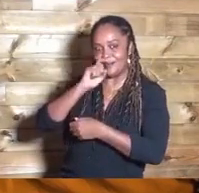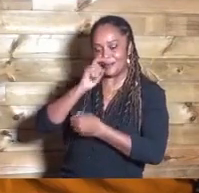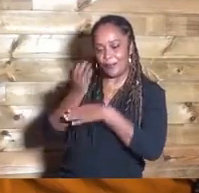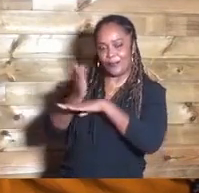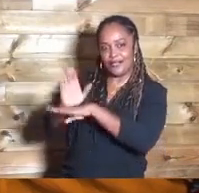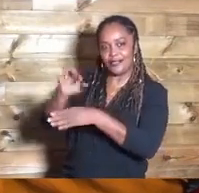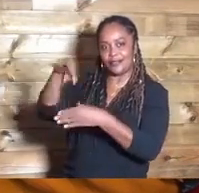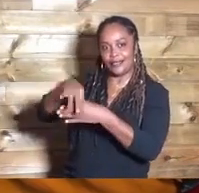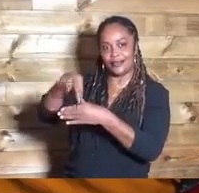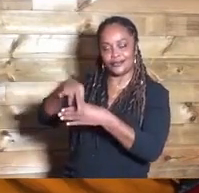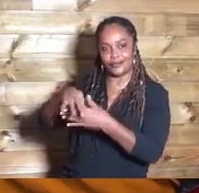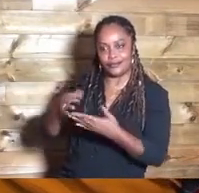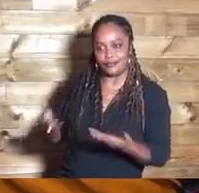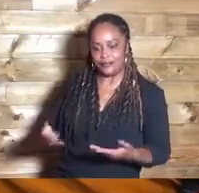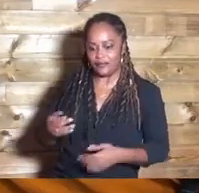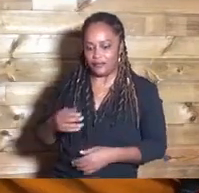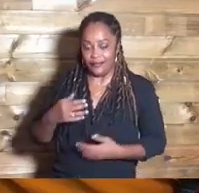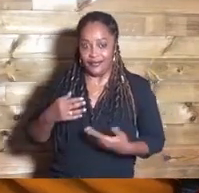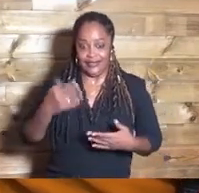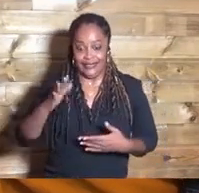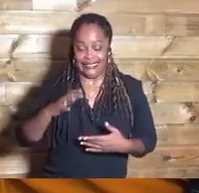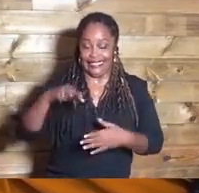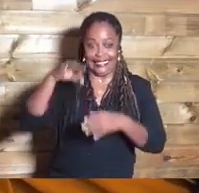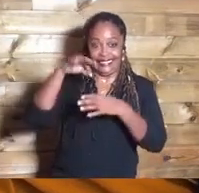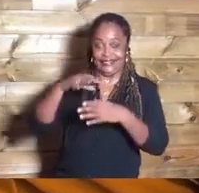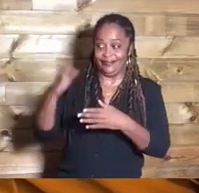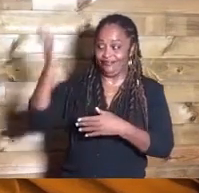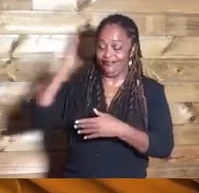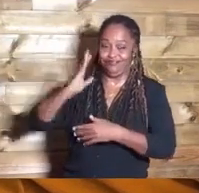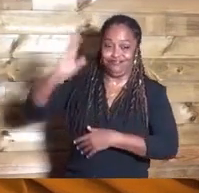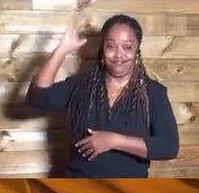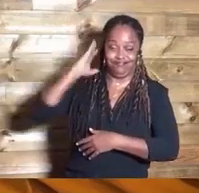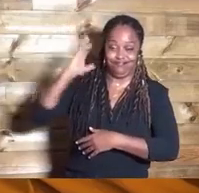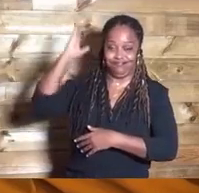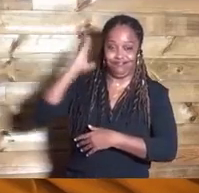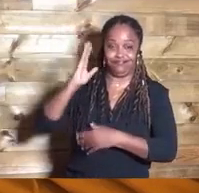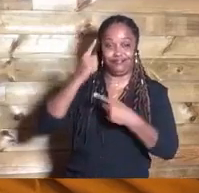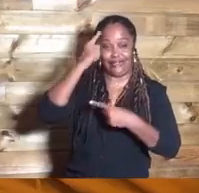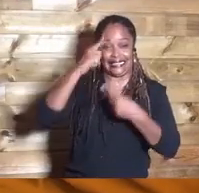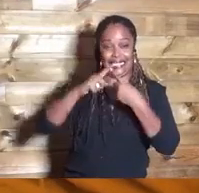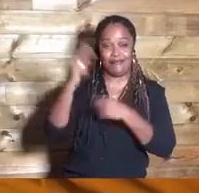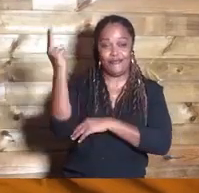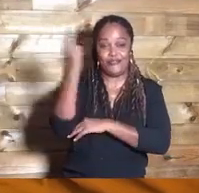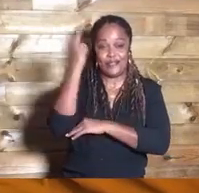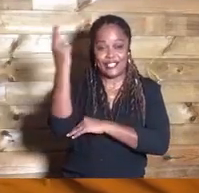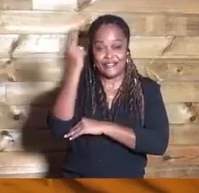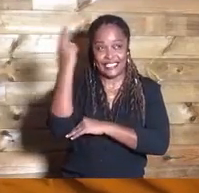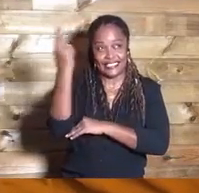nous, parce que Ronald et moi, c'est une très, très vieille histoire de Fouillol, année